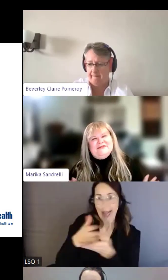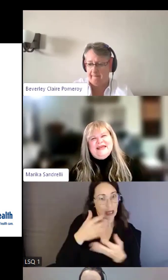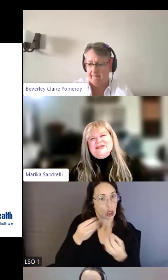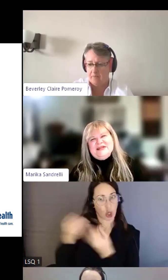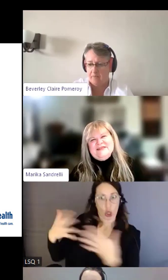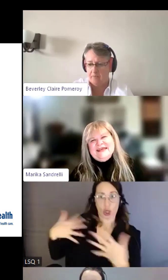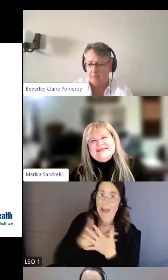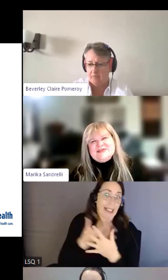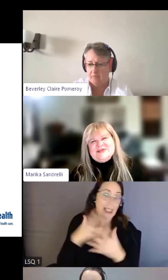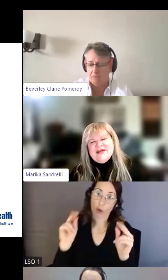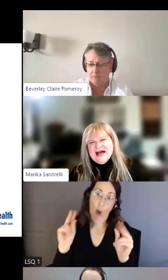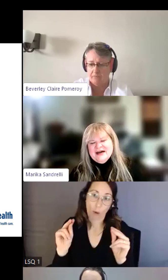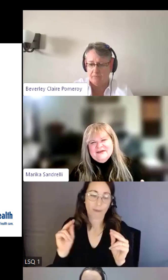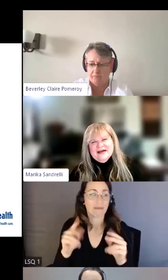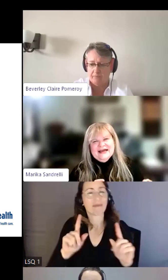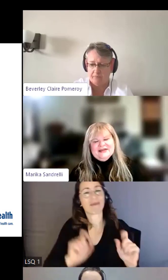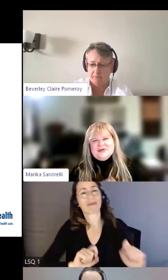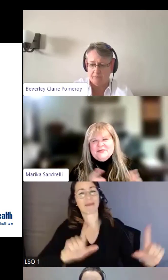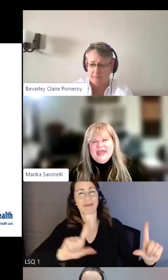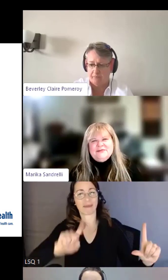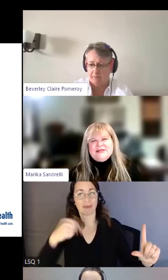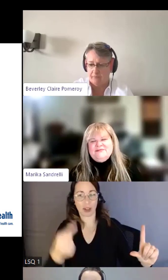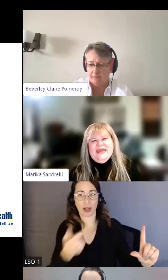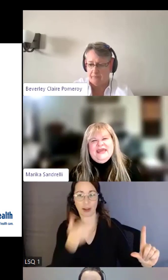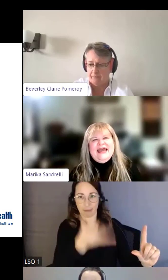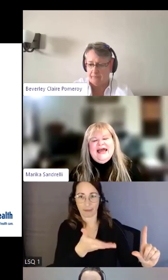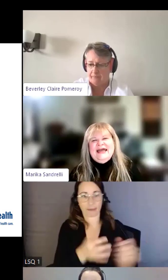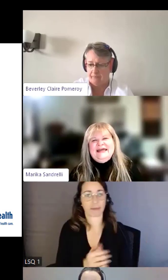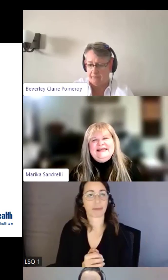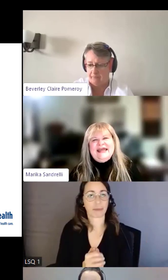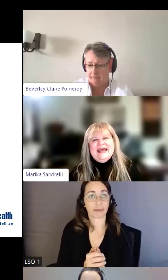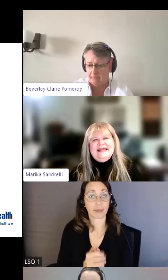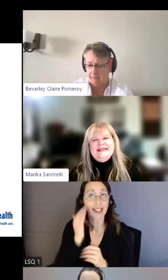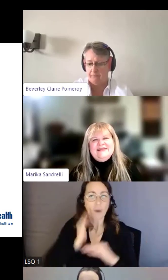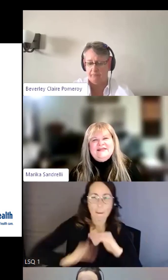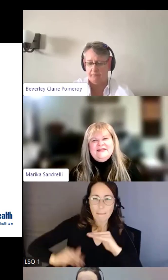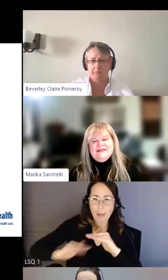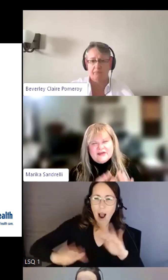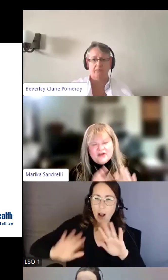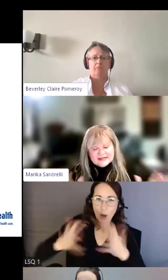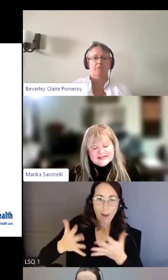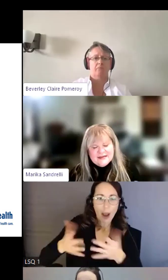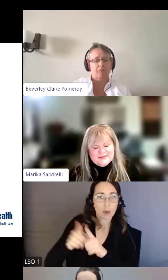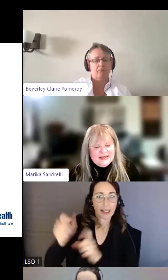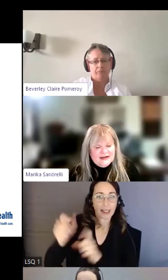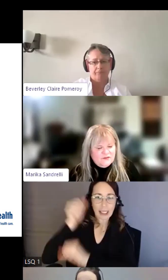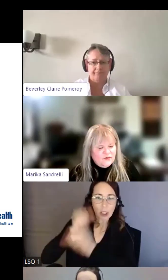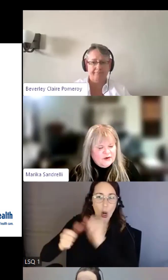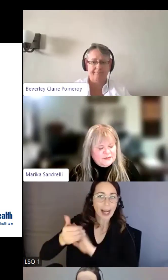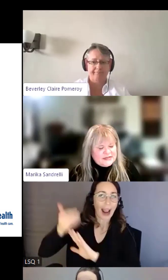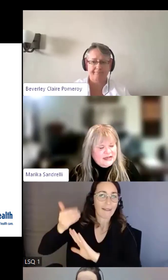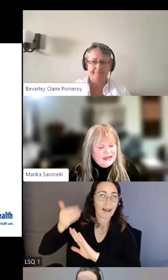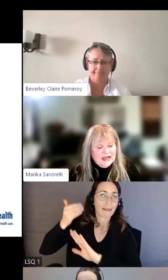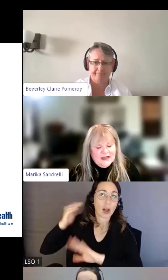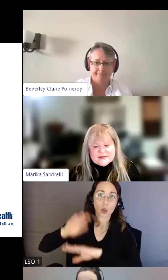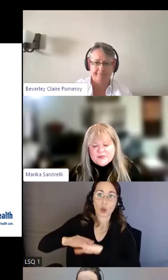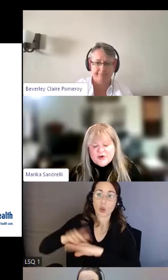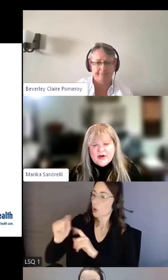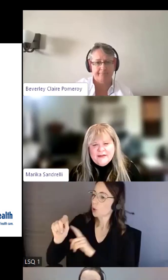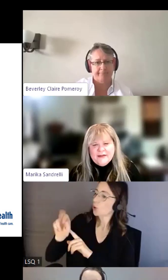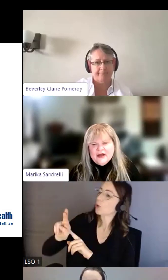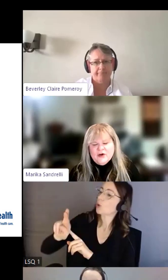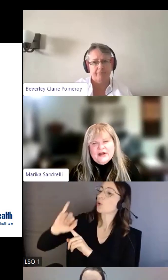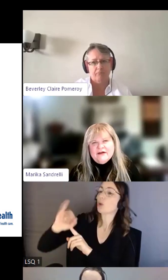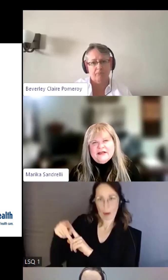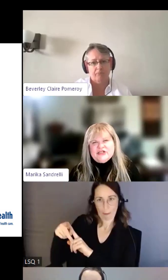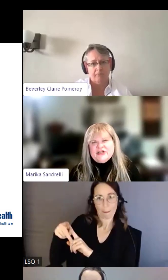et l'historique de la manifestation de TRIP et le concept qui a informé ce